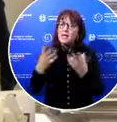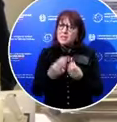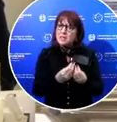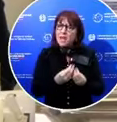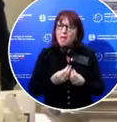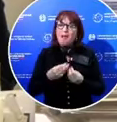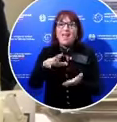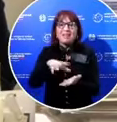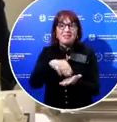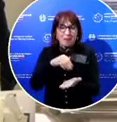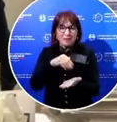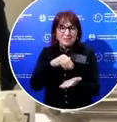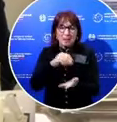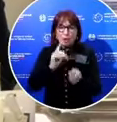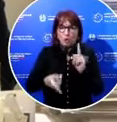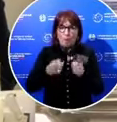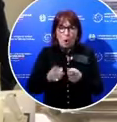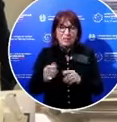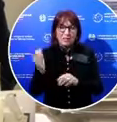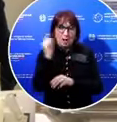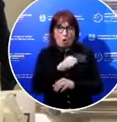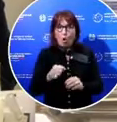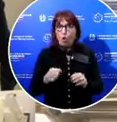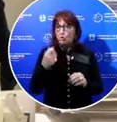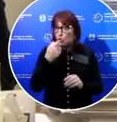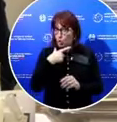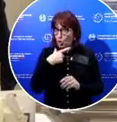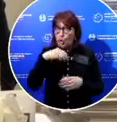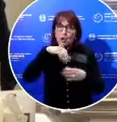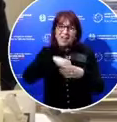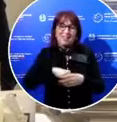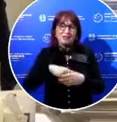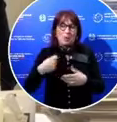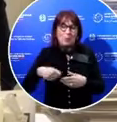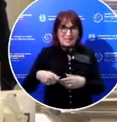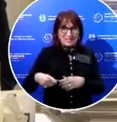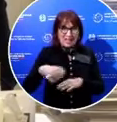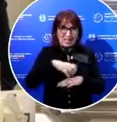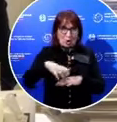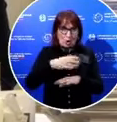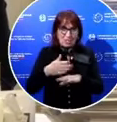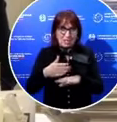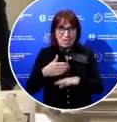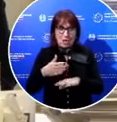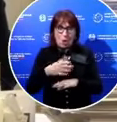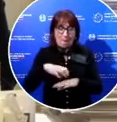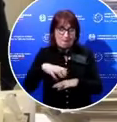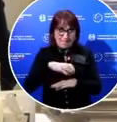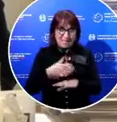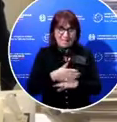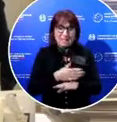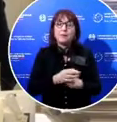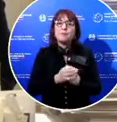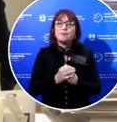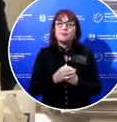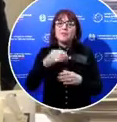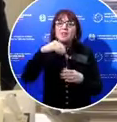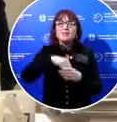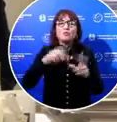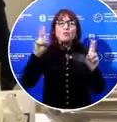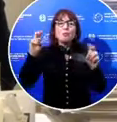il Dipartimento per le politiche antidroga della Presidenza del Consiglio dei Ministri nell'ambito del progetto esecutivo